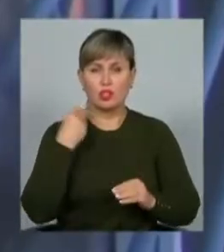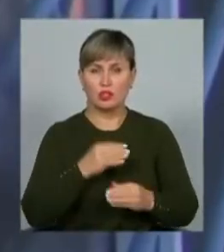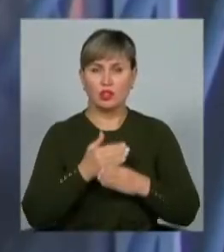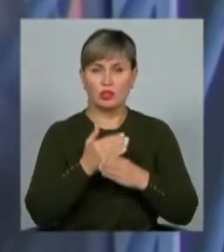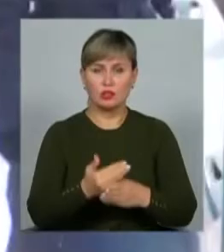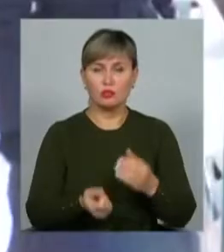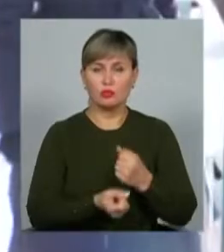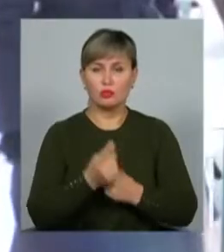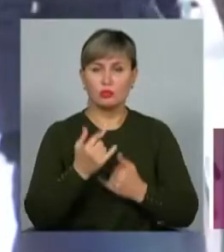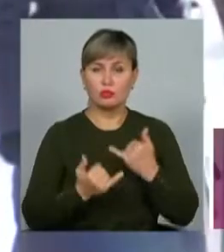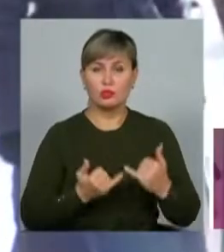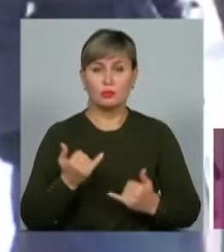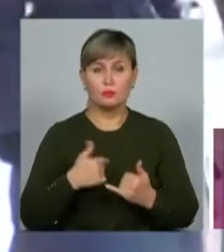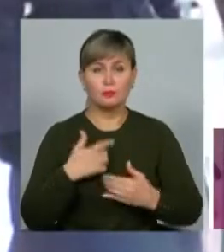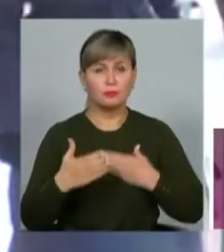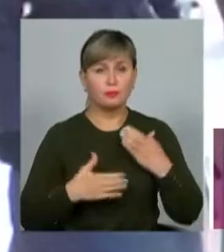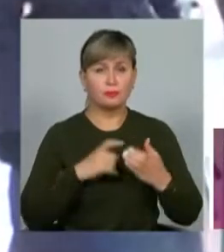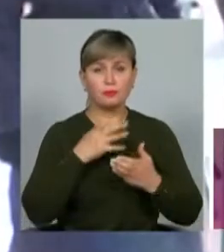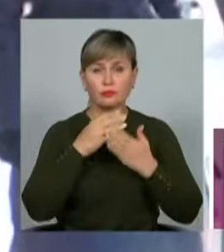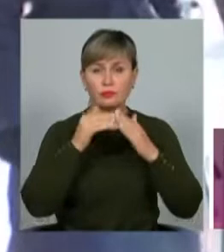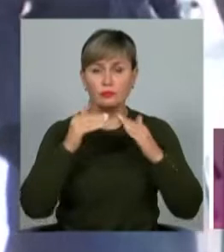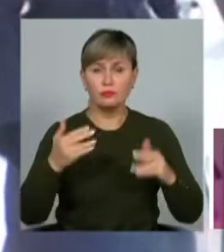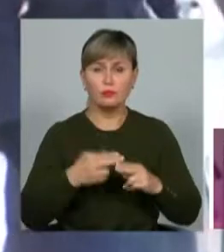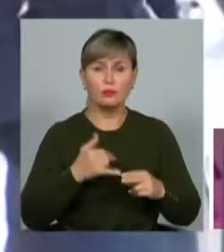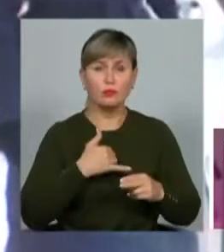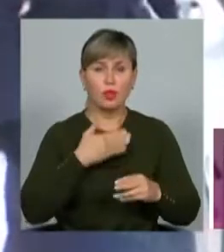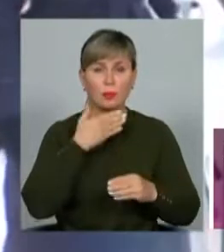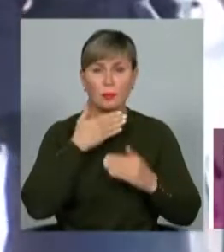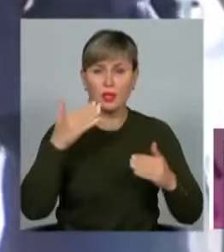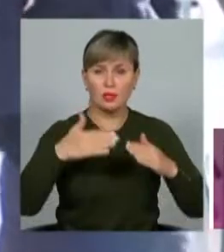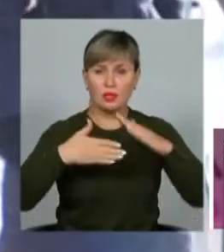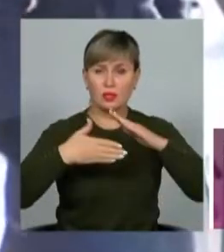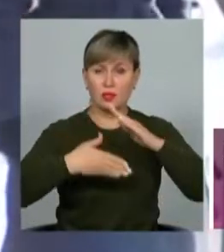оказанных услуг. Я беспокоюсь за свою крышу, потому что у меня последний этаж. В